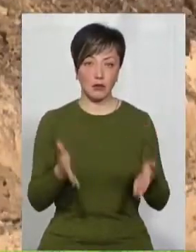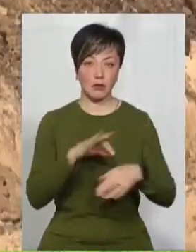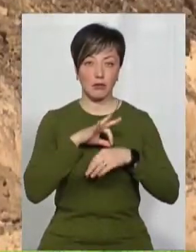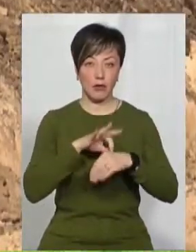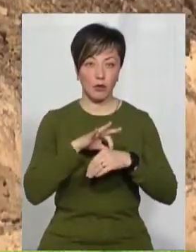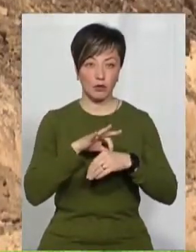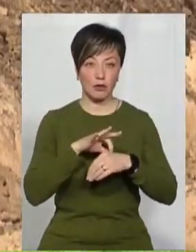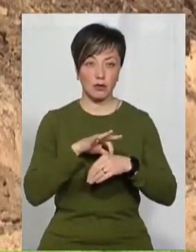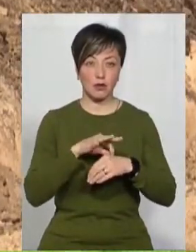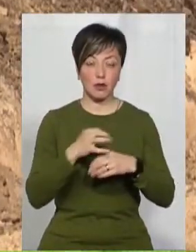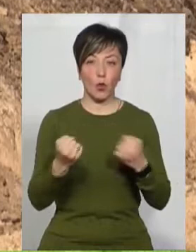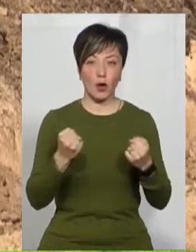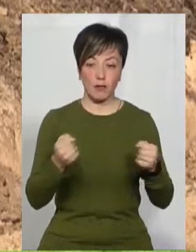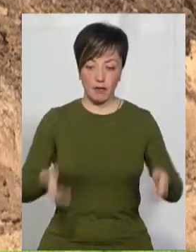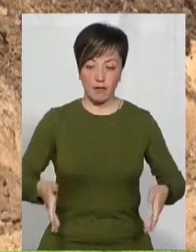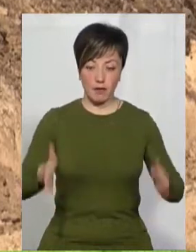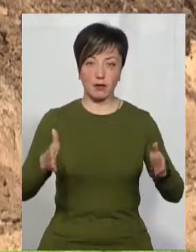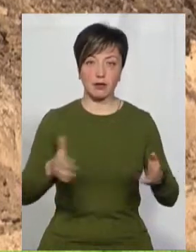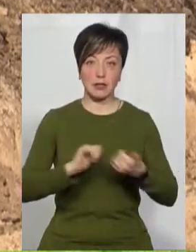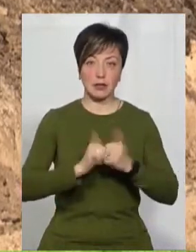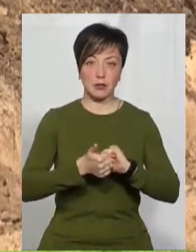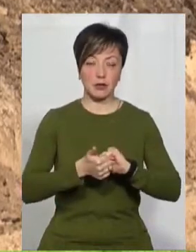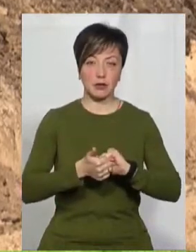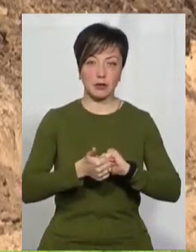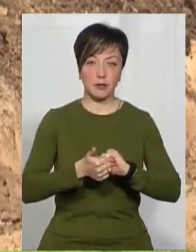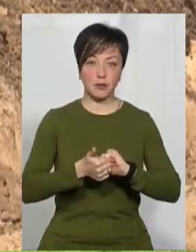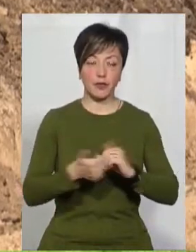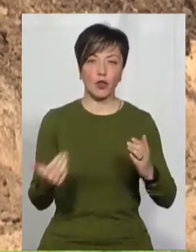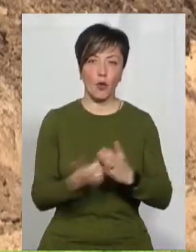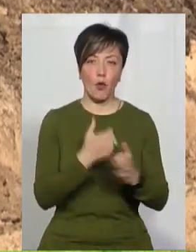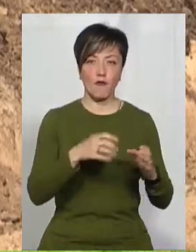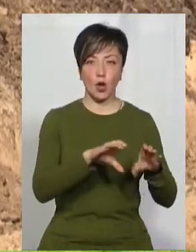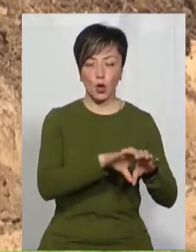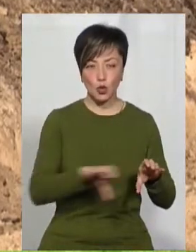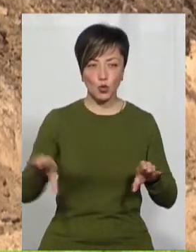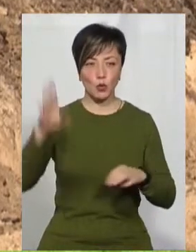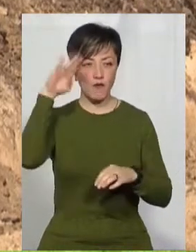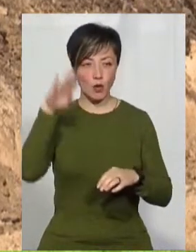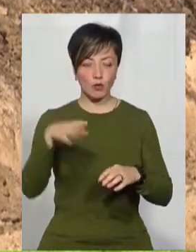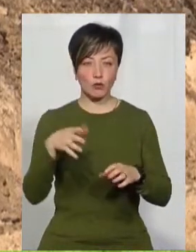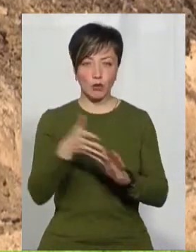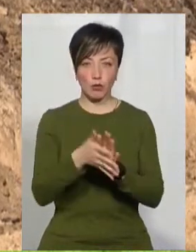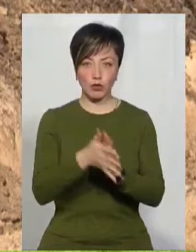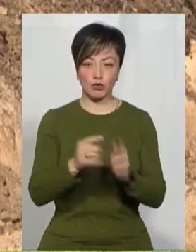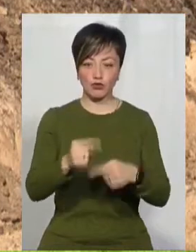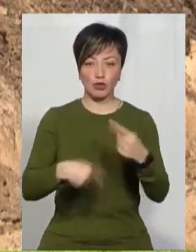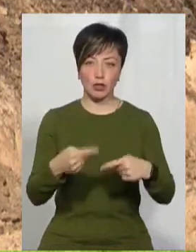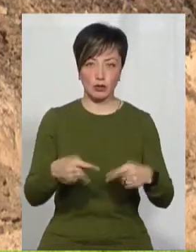проводити укріплювальні роботи, заміна нових труб водопропускних через дорогу,